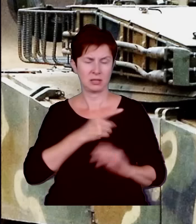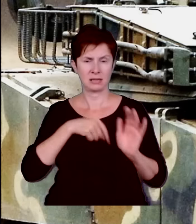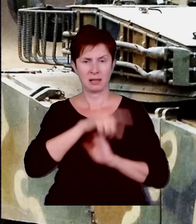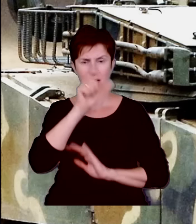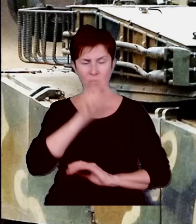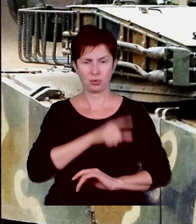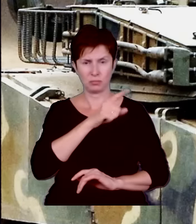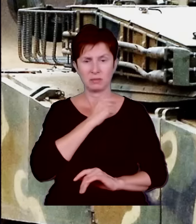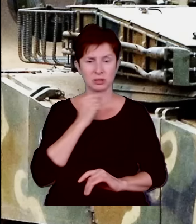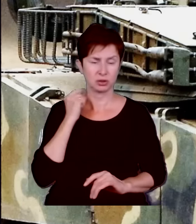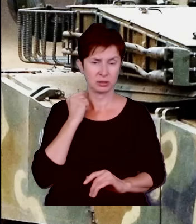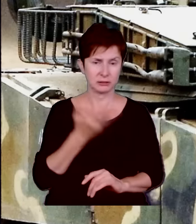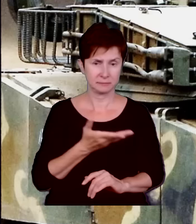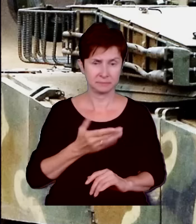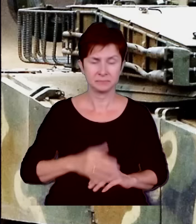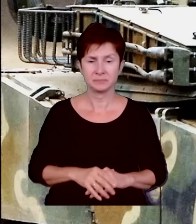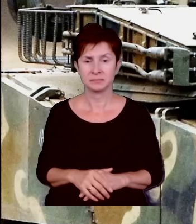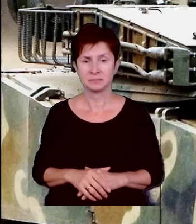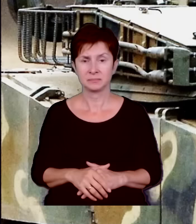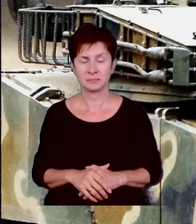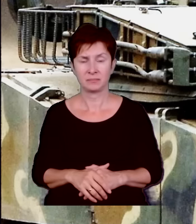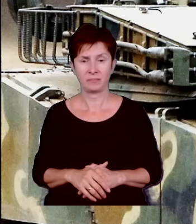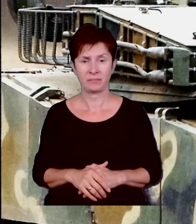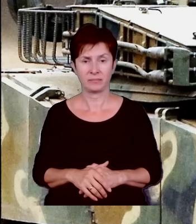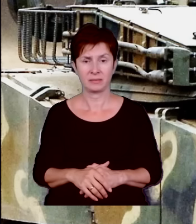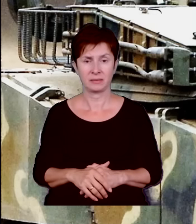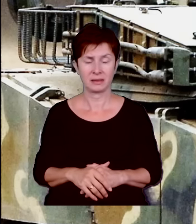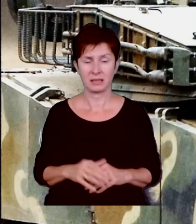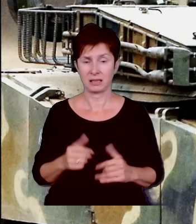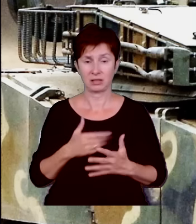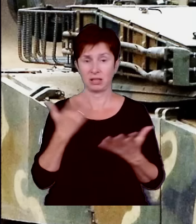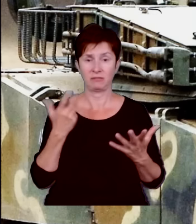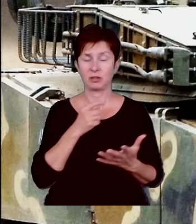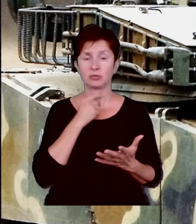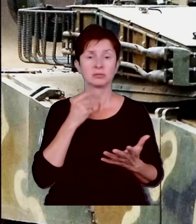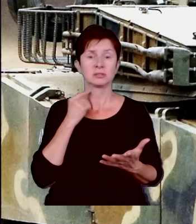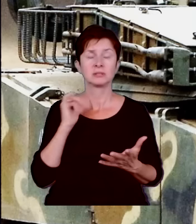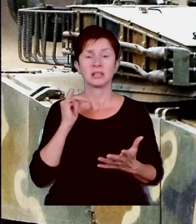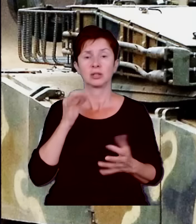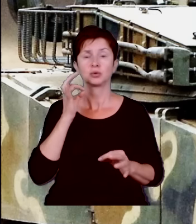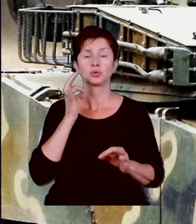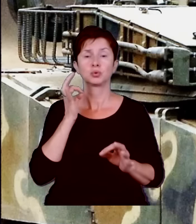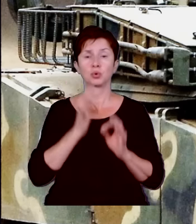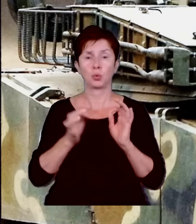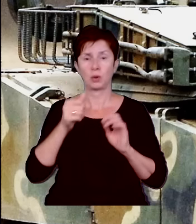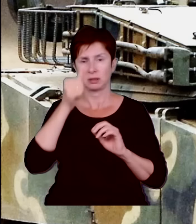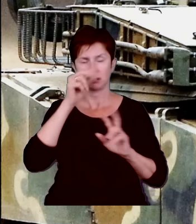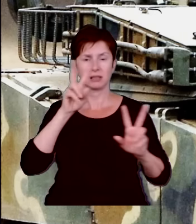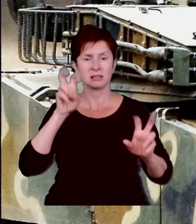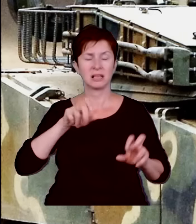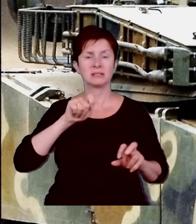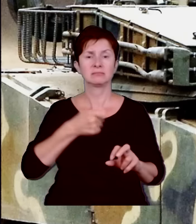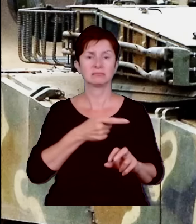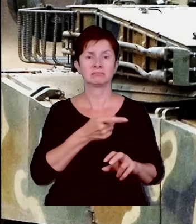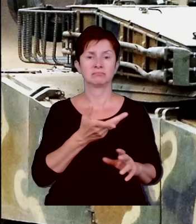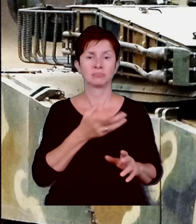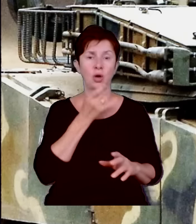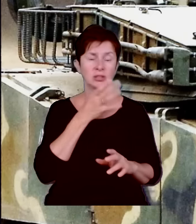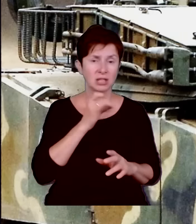c czy podejrzanym bo nie wiem jaki jest obecnie status prawny księdza o którym rozmawiamy no i to też jest sprzeczne z zasadami państwa